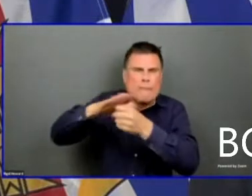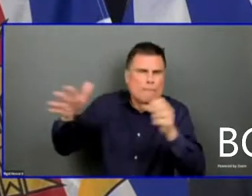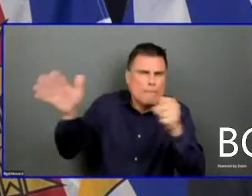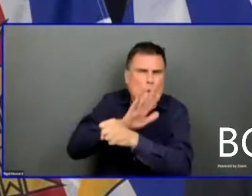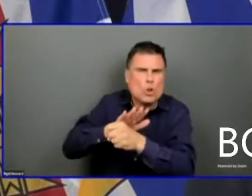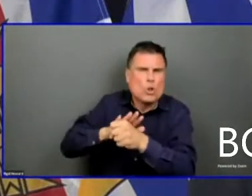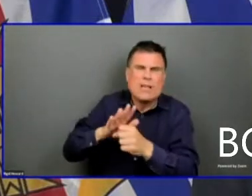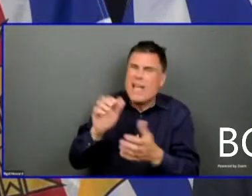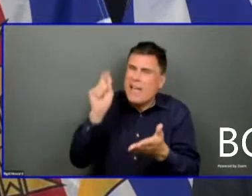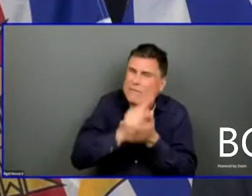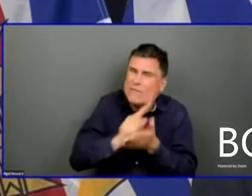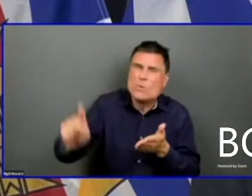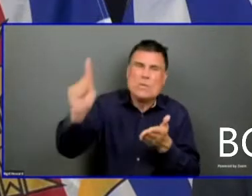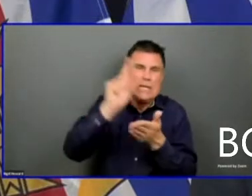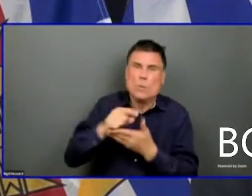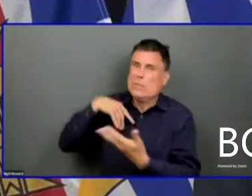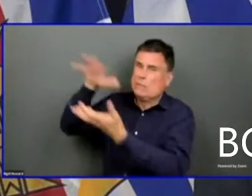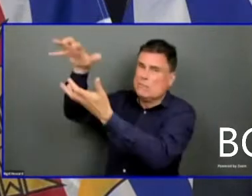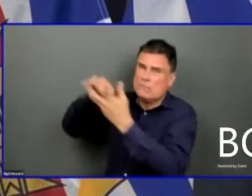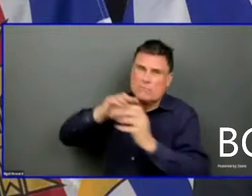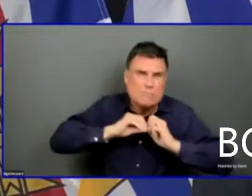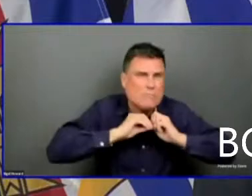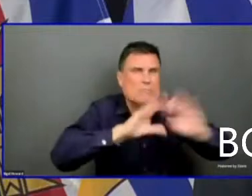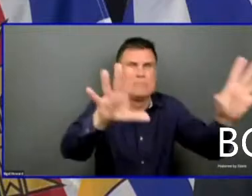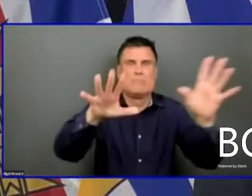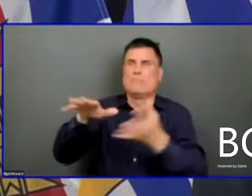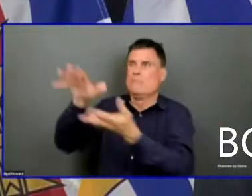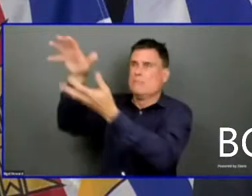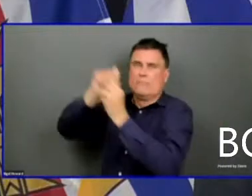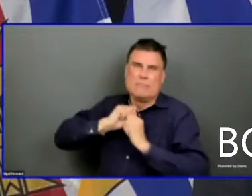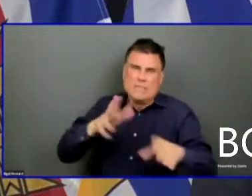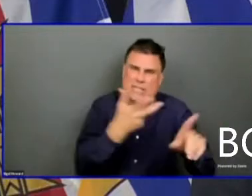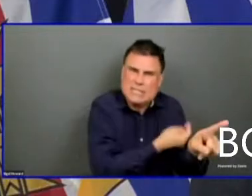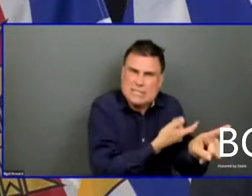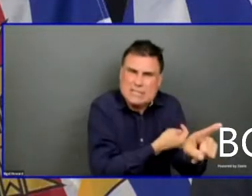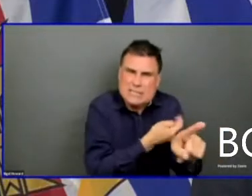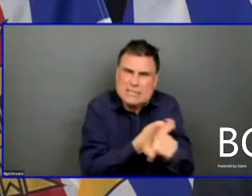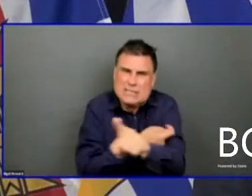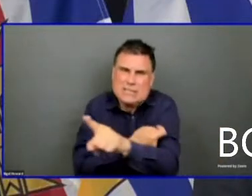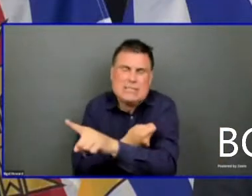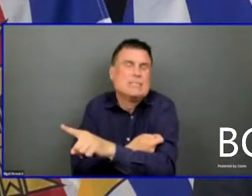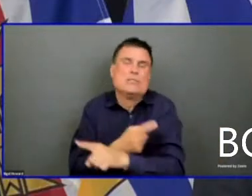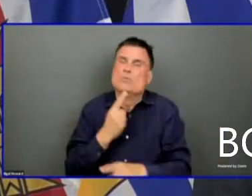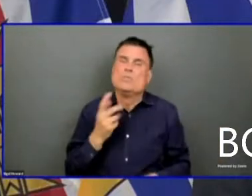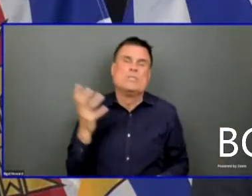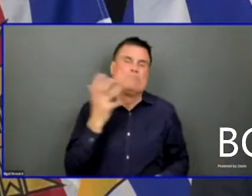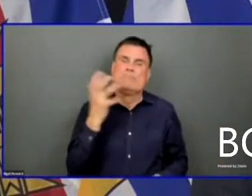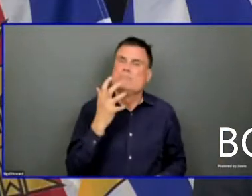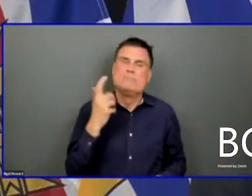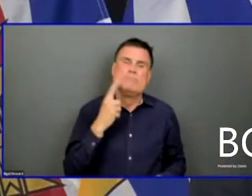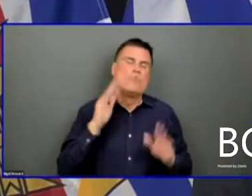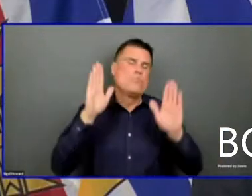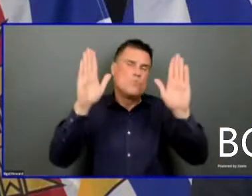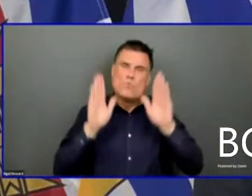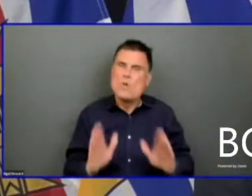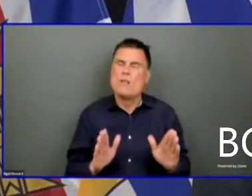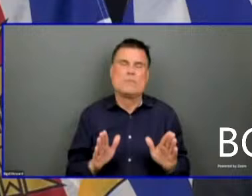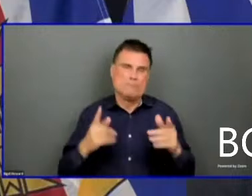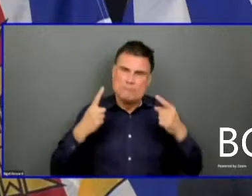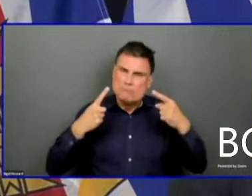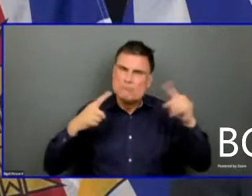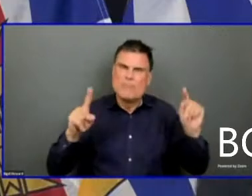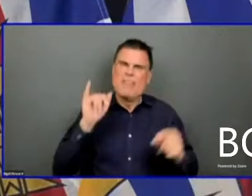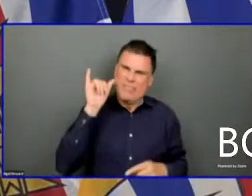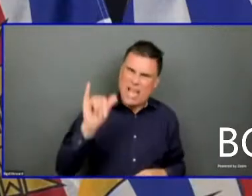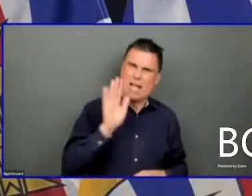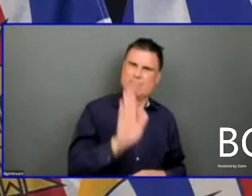给 large 他们打。 quantities on Mondays, Tuesdays, and Wednesdays is a really extraordinary achievement done by British 所以他说 Columbians 本周 who 1啊 deserve, 2啊3 I think,